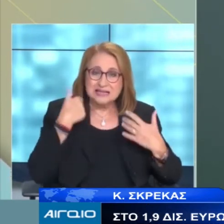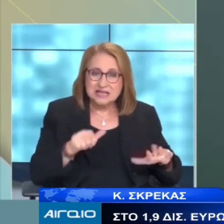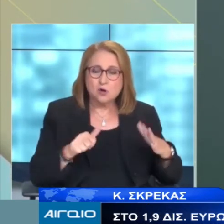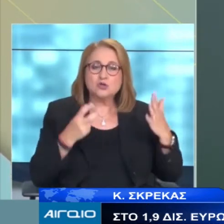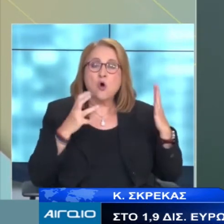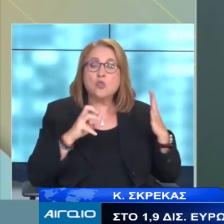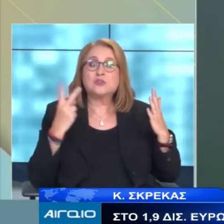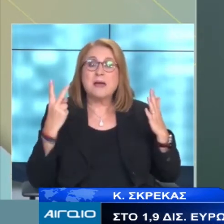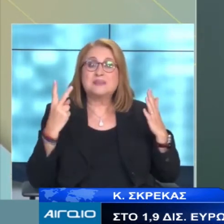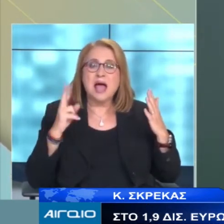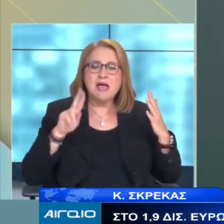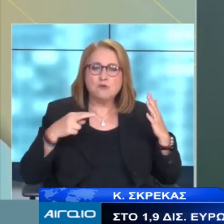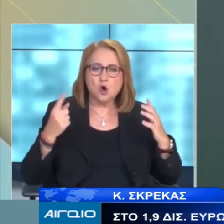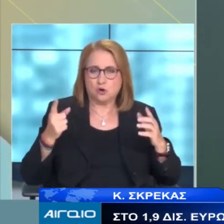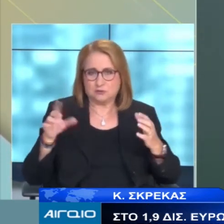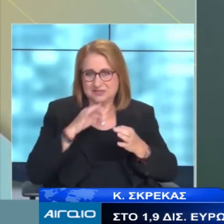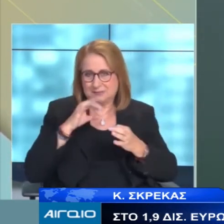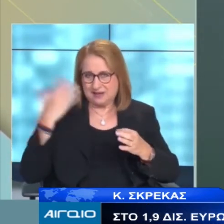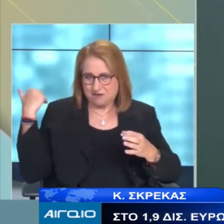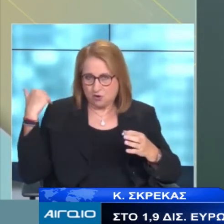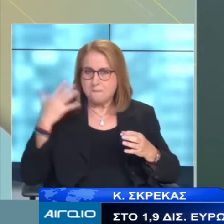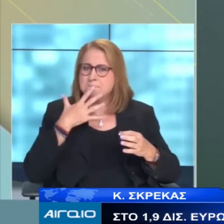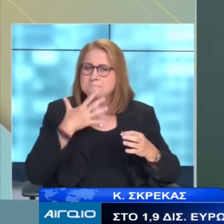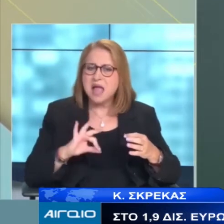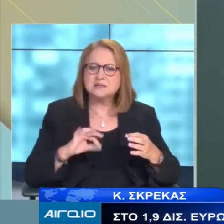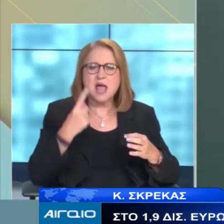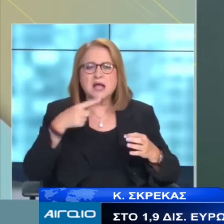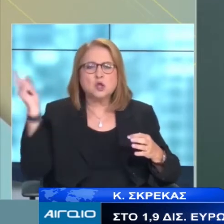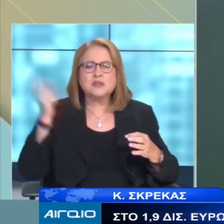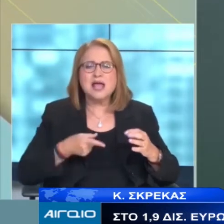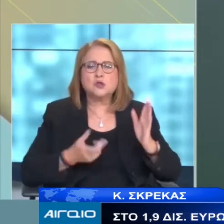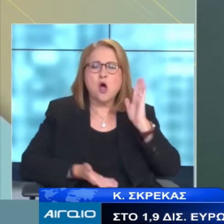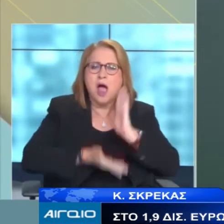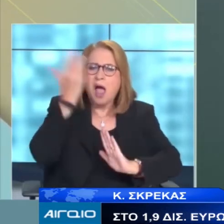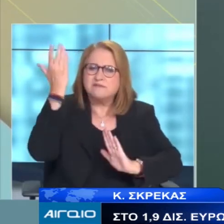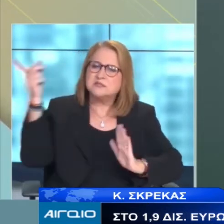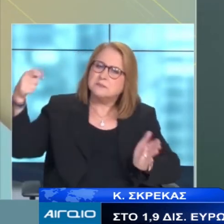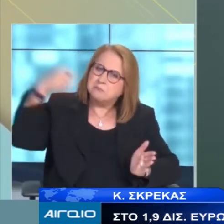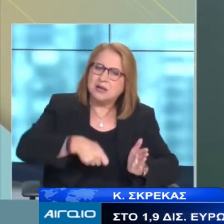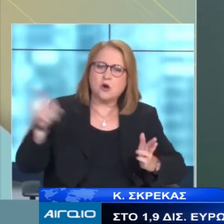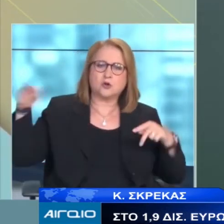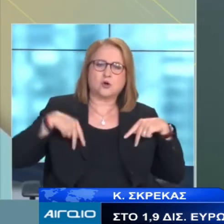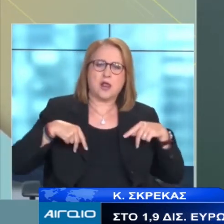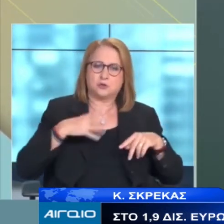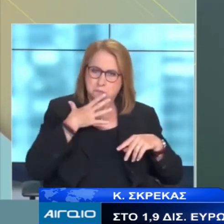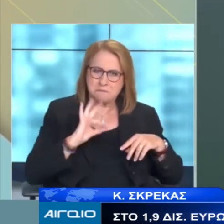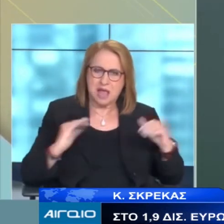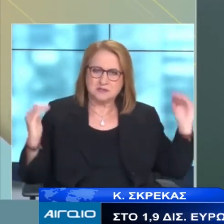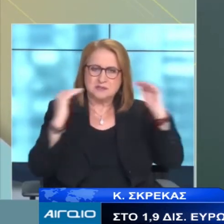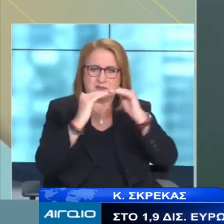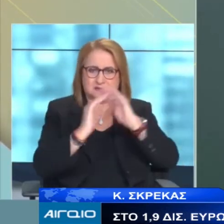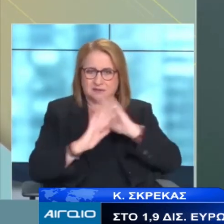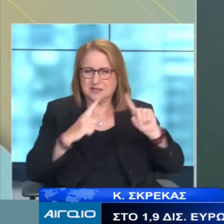Σεπτέμβριο, απορροφώντας σχεδόν το 100% της αύξησης. Το συνολικό ποσό της επιδότησης για τα νοικοκυριά το